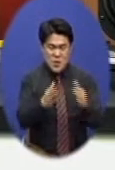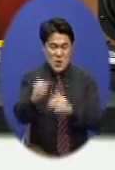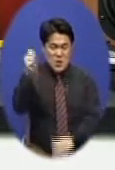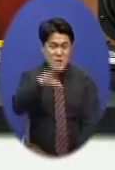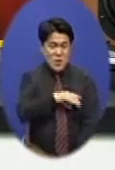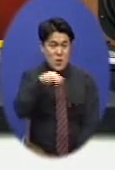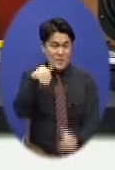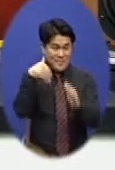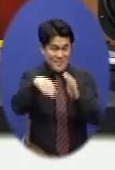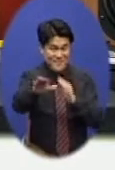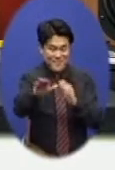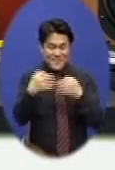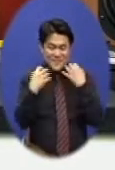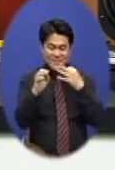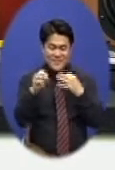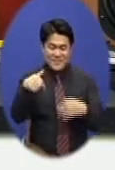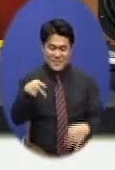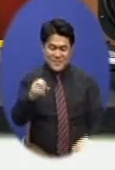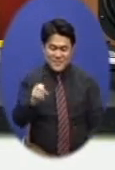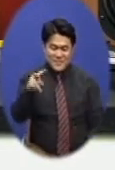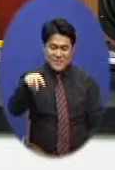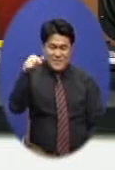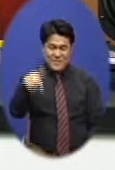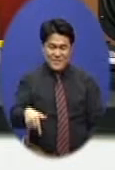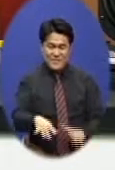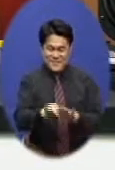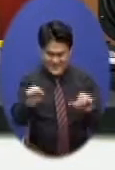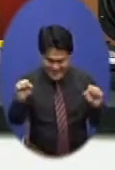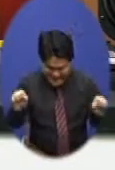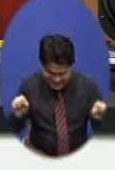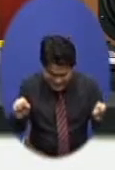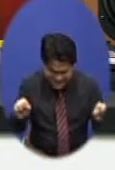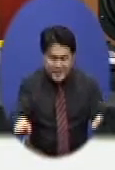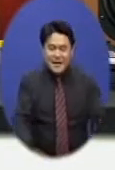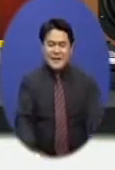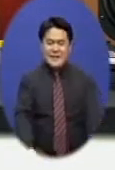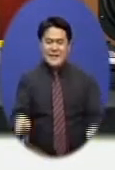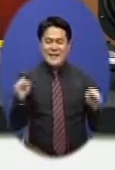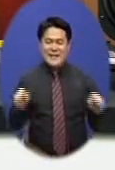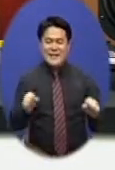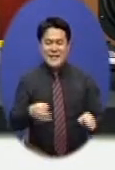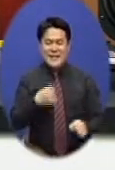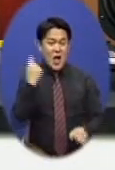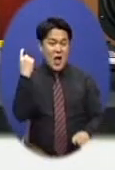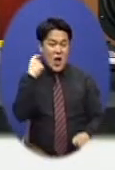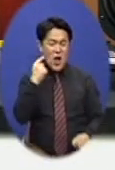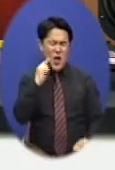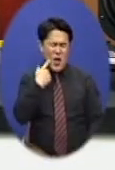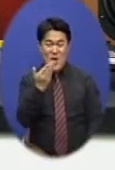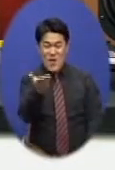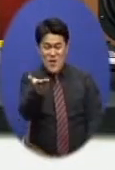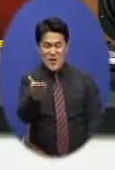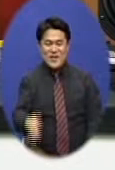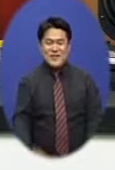네. 김경숙 어머니인가요? 안녕하세요. 안녕하세요. 아유, 네, 깨꼬리 같은 목소리 네.